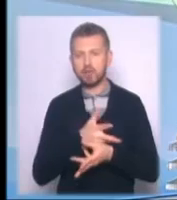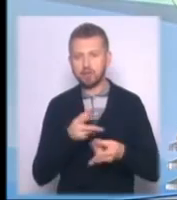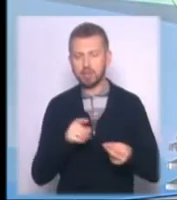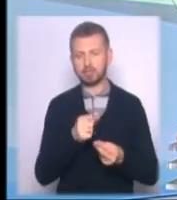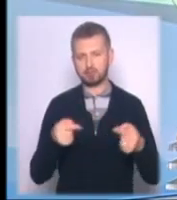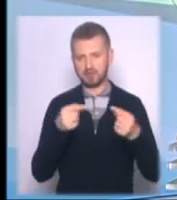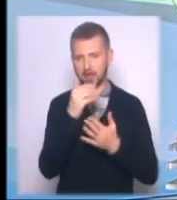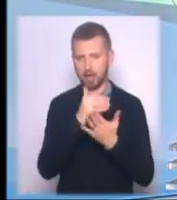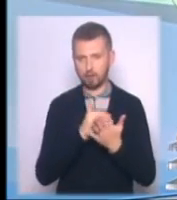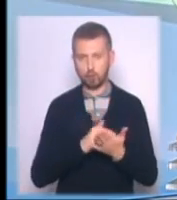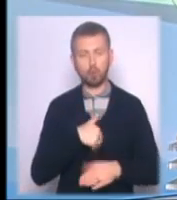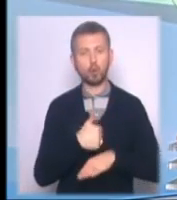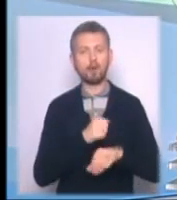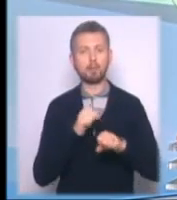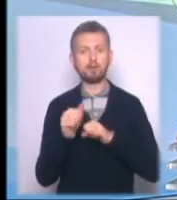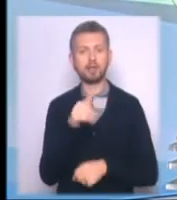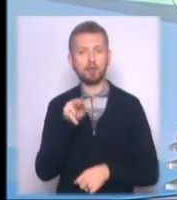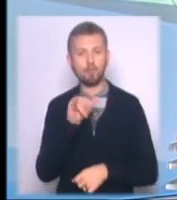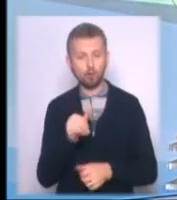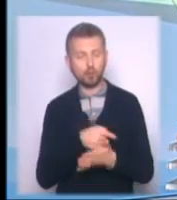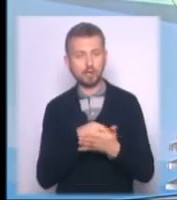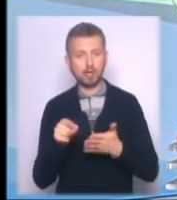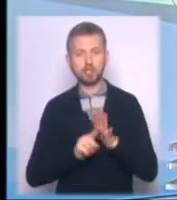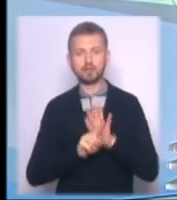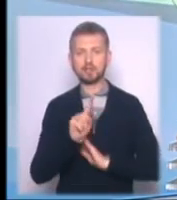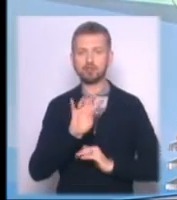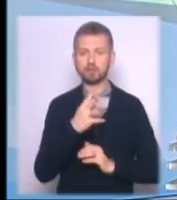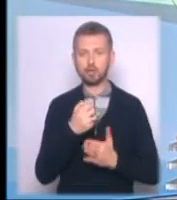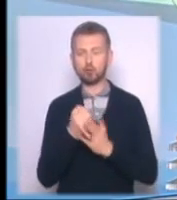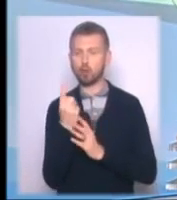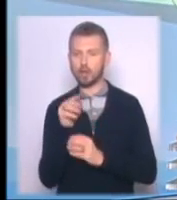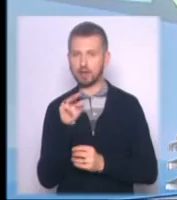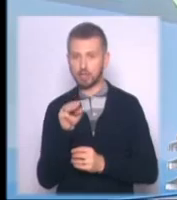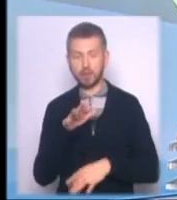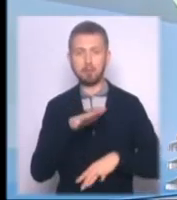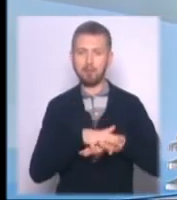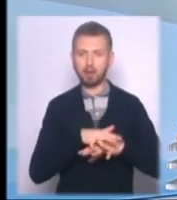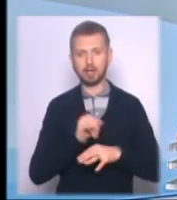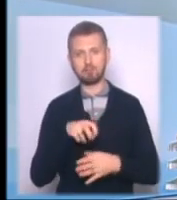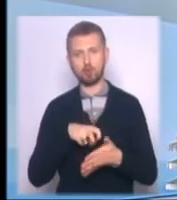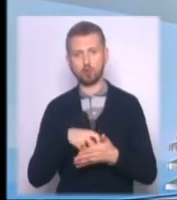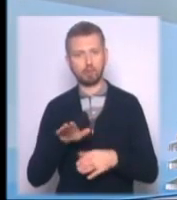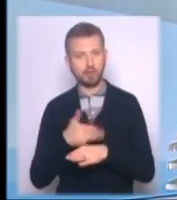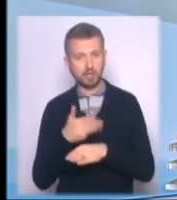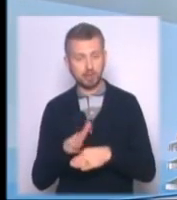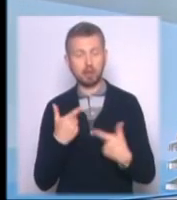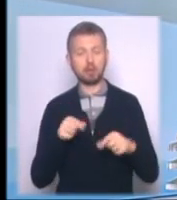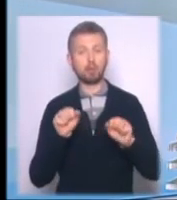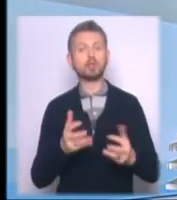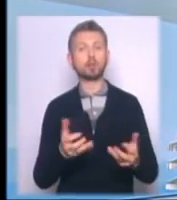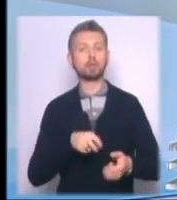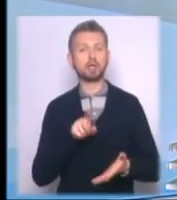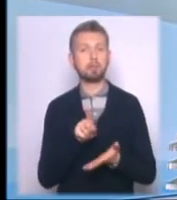графіком. Голова правління фонду зазначив, що з 4 до 11 травня банки та поштові відділення, в яких можна отримати